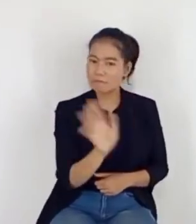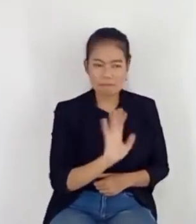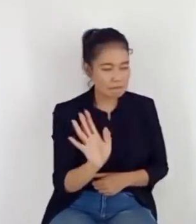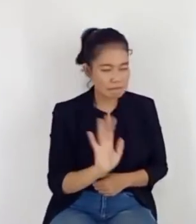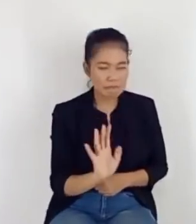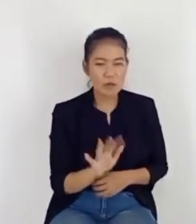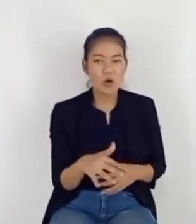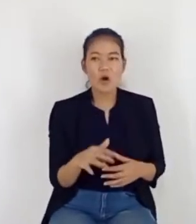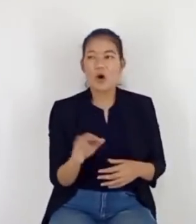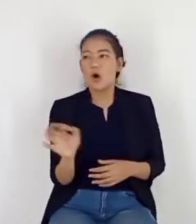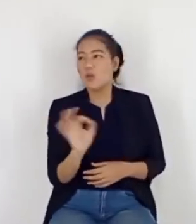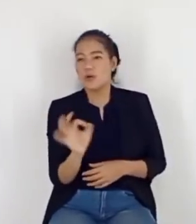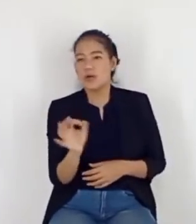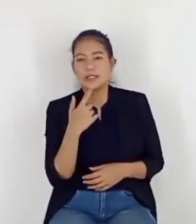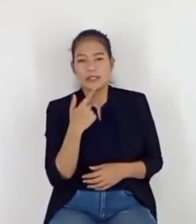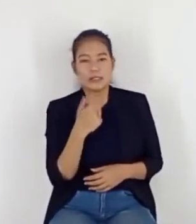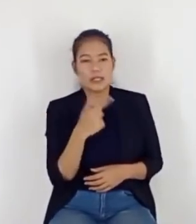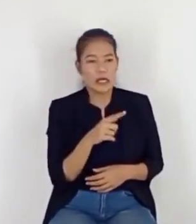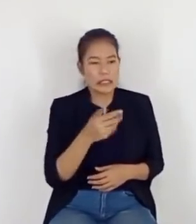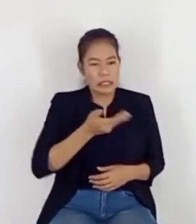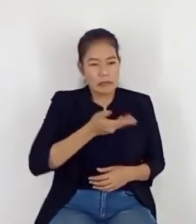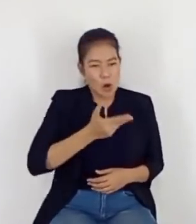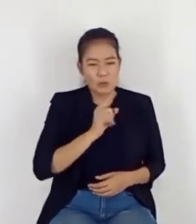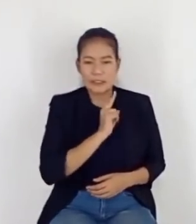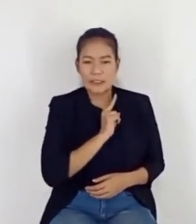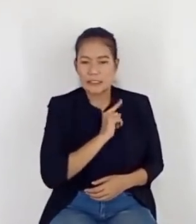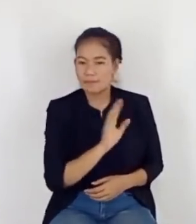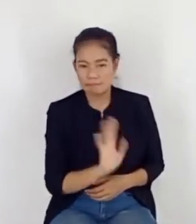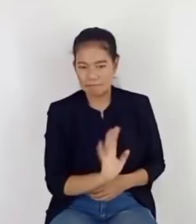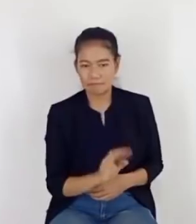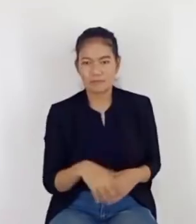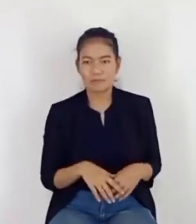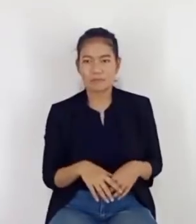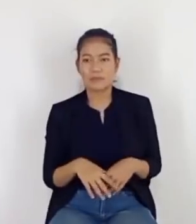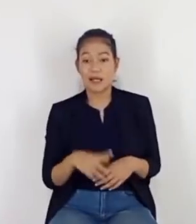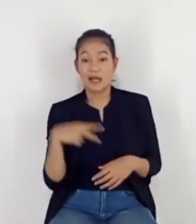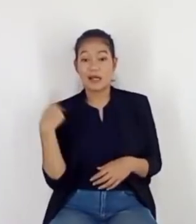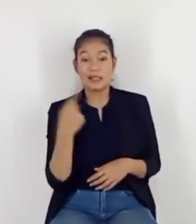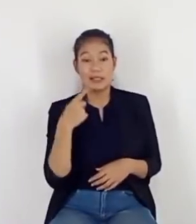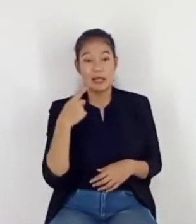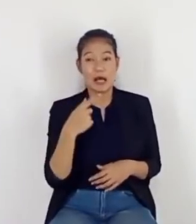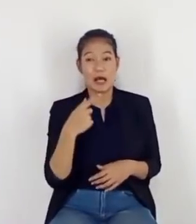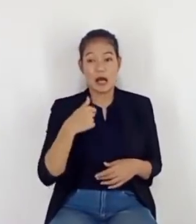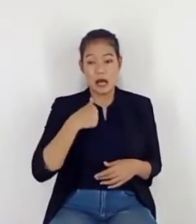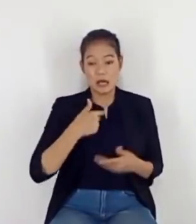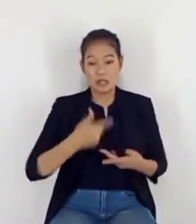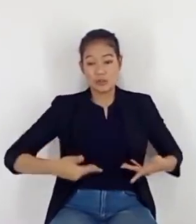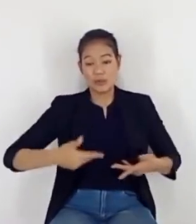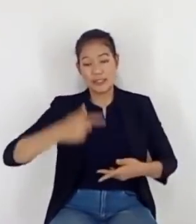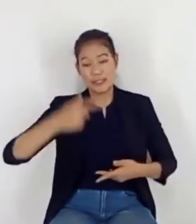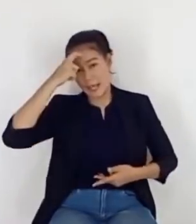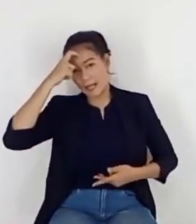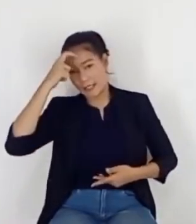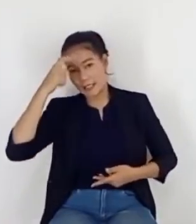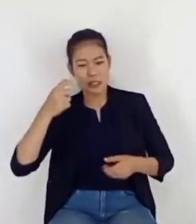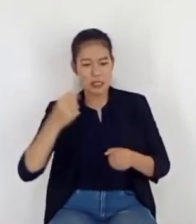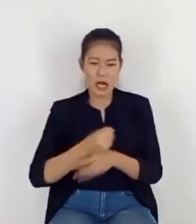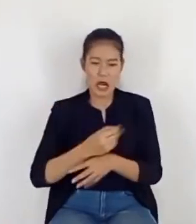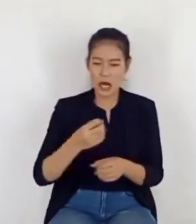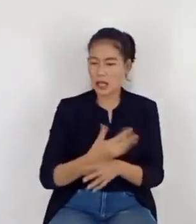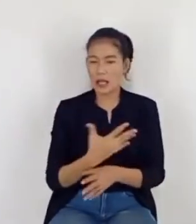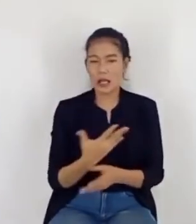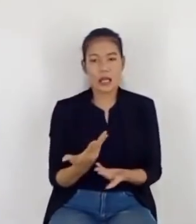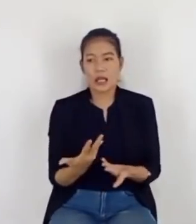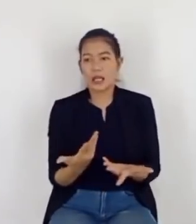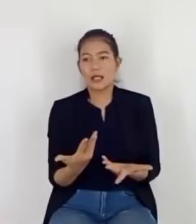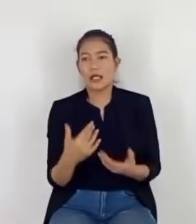bukan pada kehendak sendiri. Apa yang kita pikirkan pada saat sakit, pada saat kita gagal, pada saat